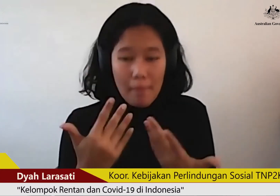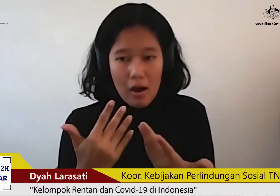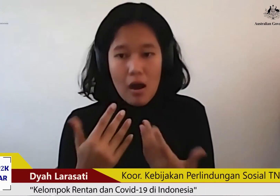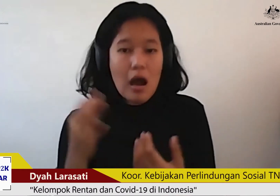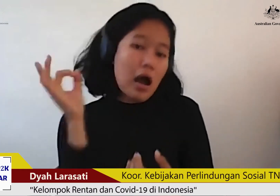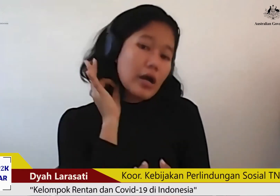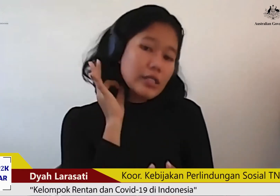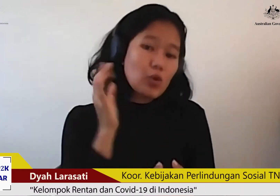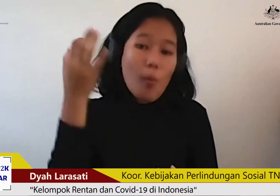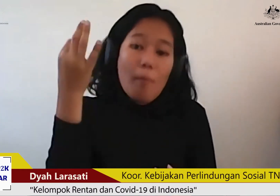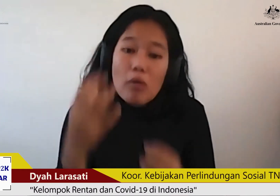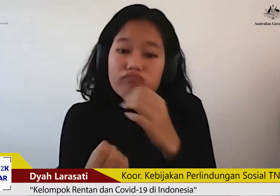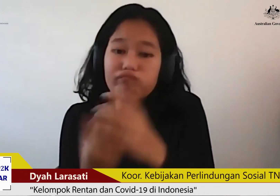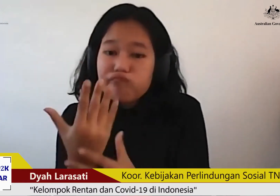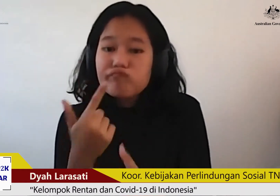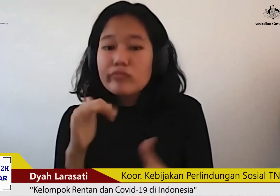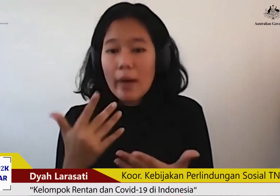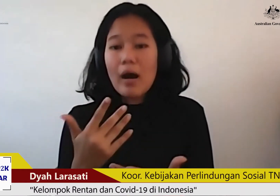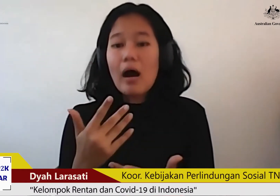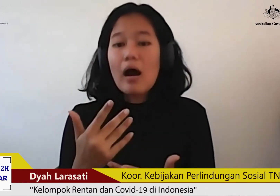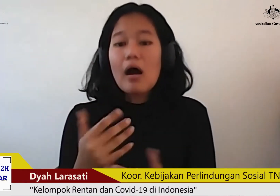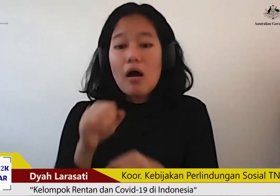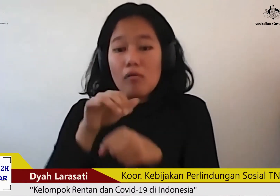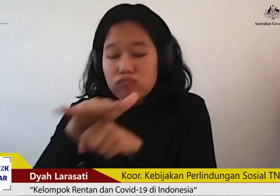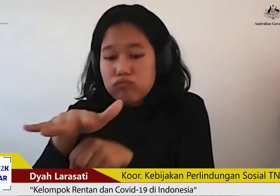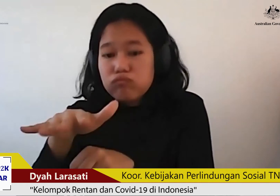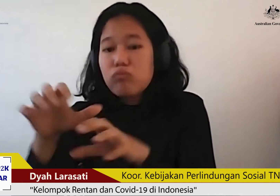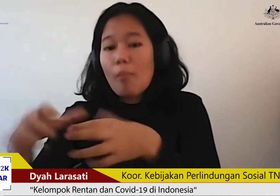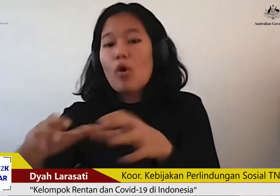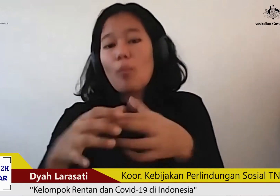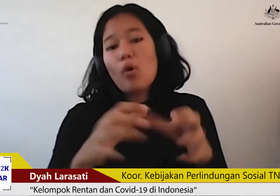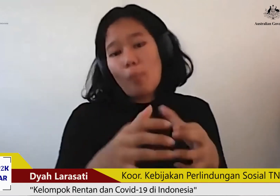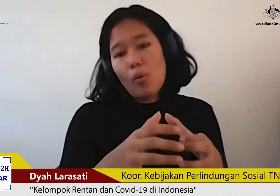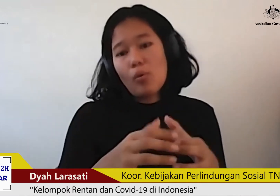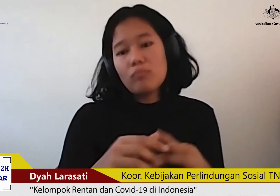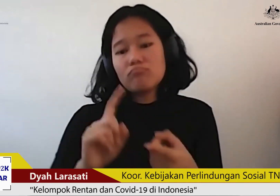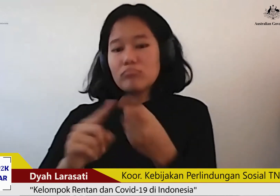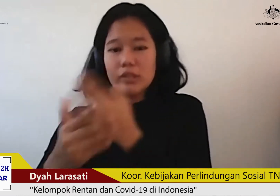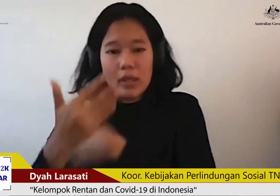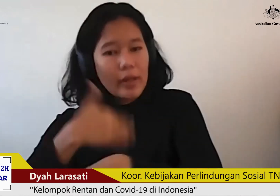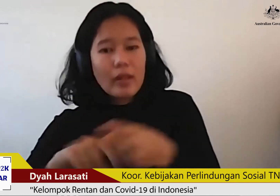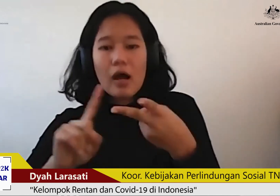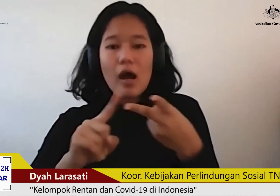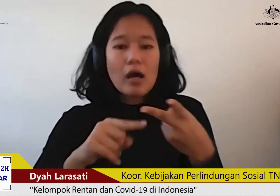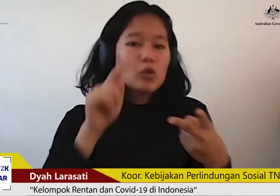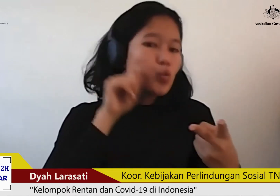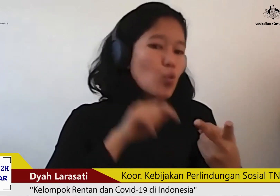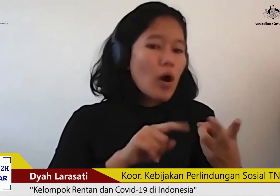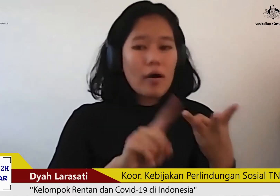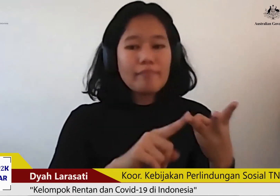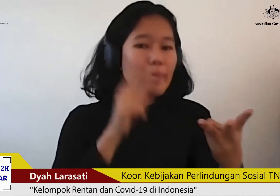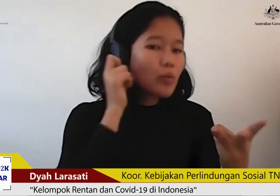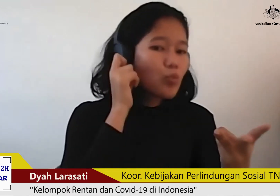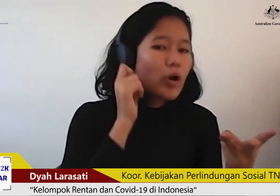resiko-resiko baru yang dihadapi oleh beberapa kelompok-kelompok marginal ini, mulai dari penyandang disabilitas, lansia, kemudian